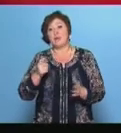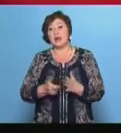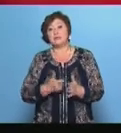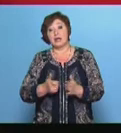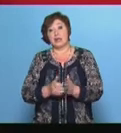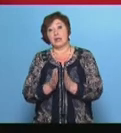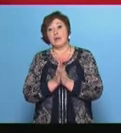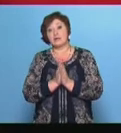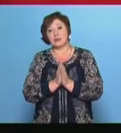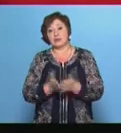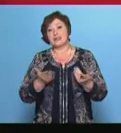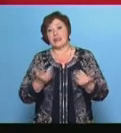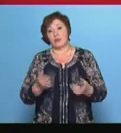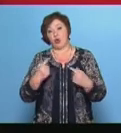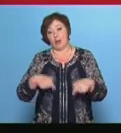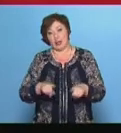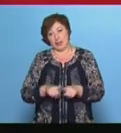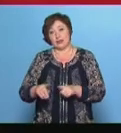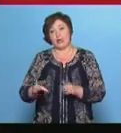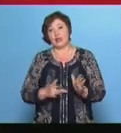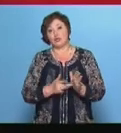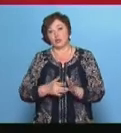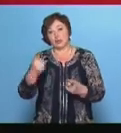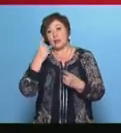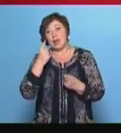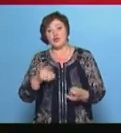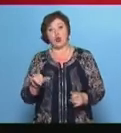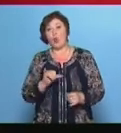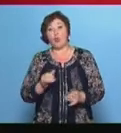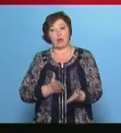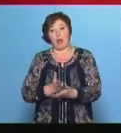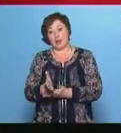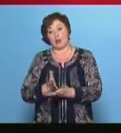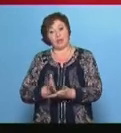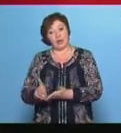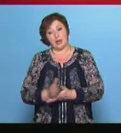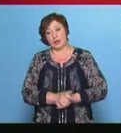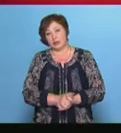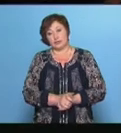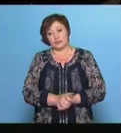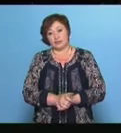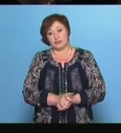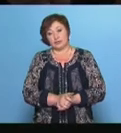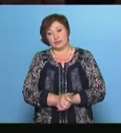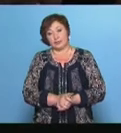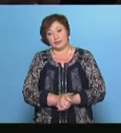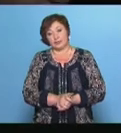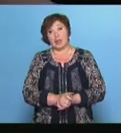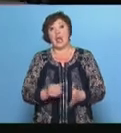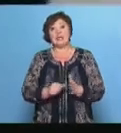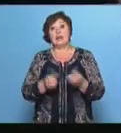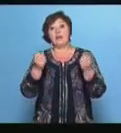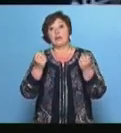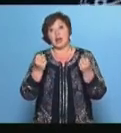вновь обратились к организаторам турпоходов сообщать им о своих маршрутах. Елена Обуховская продолжит. Самый